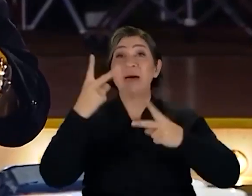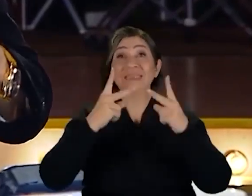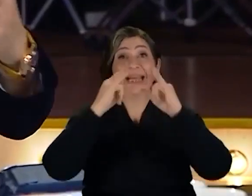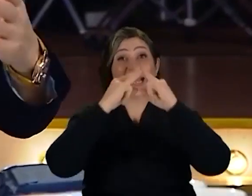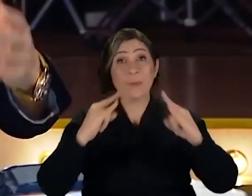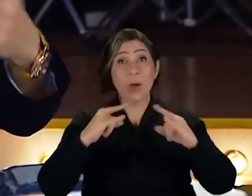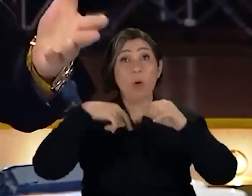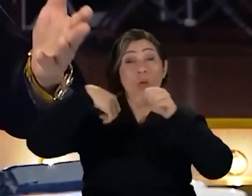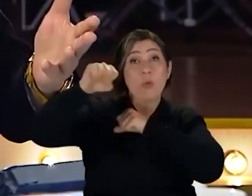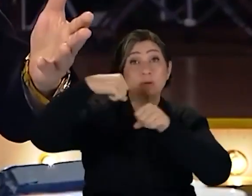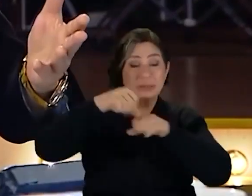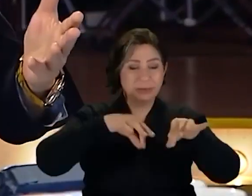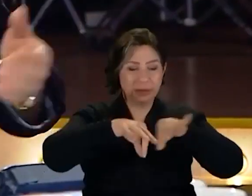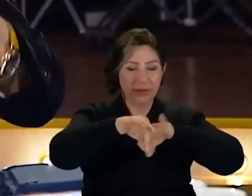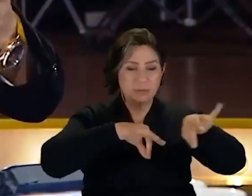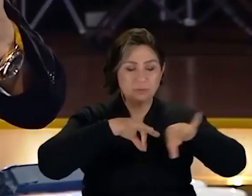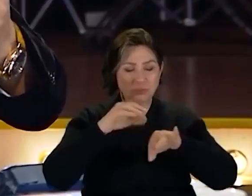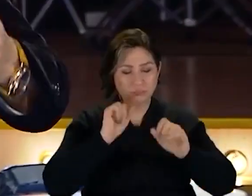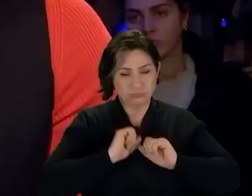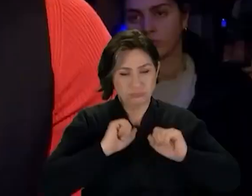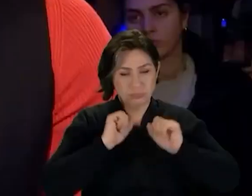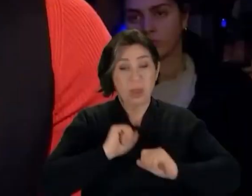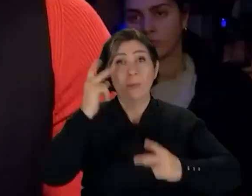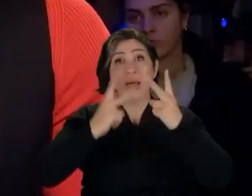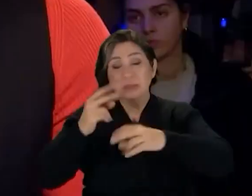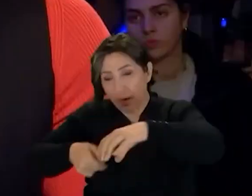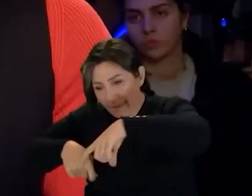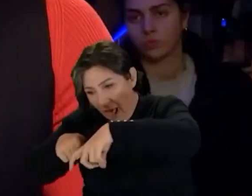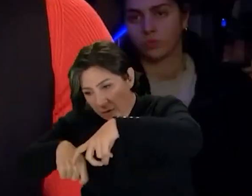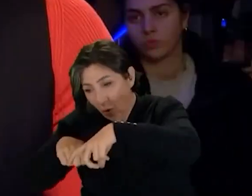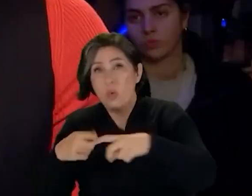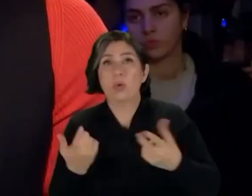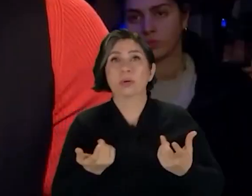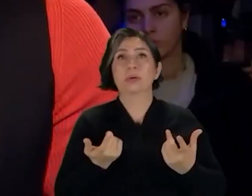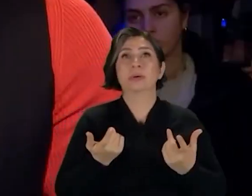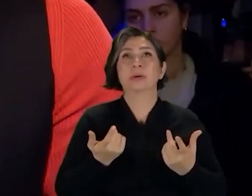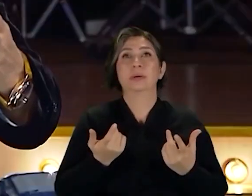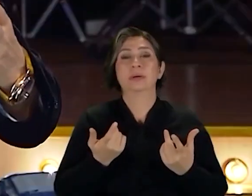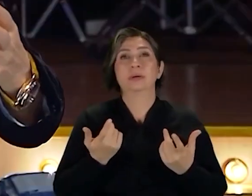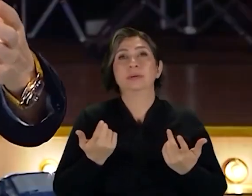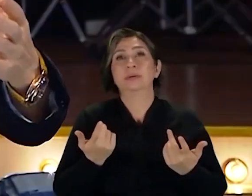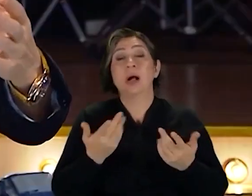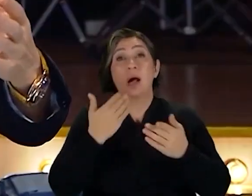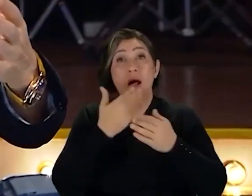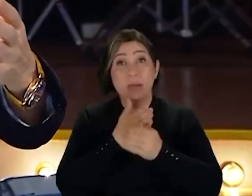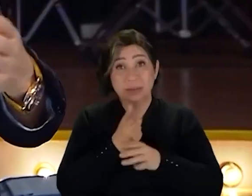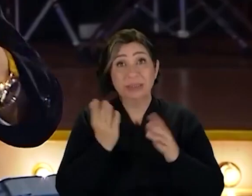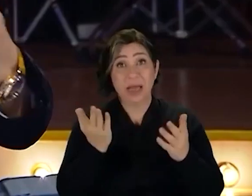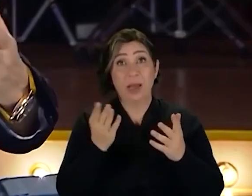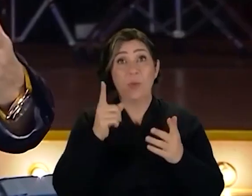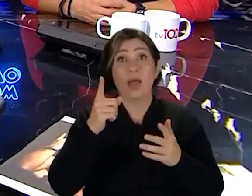kamplarda boksörler satranç oynar bazı kamplarda bilardo oynar Yani aslında